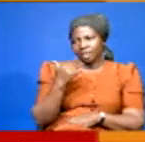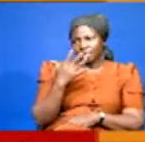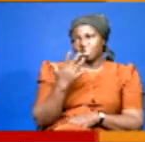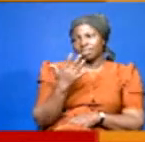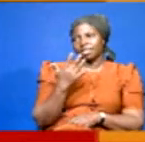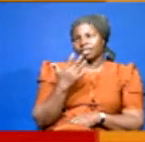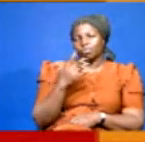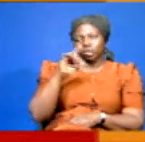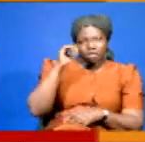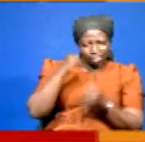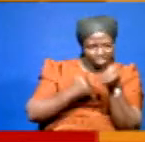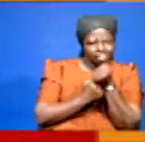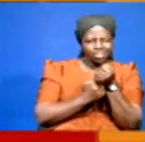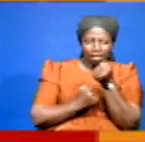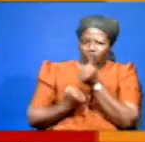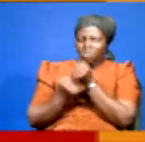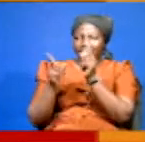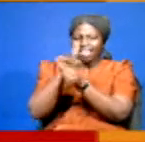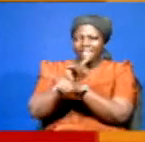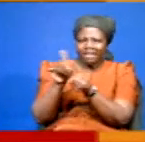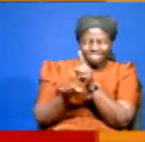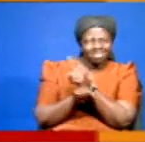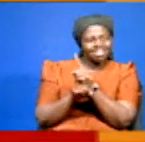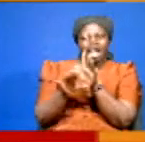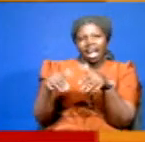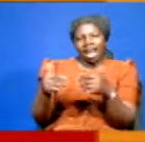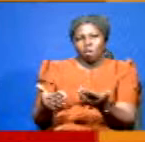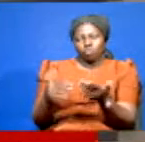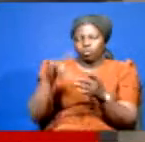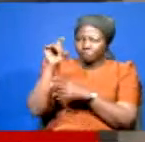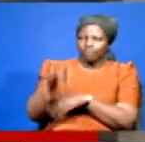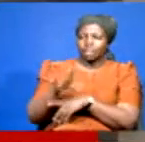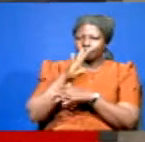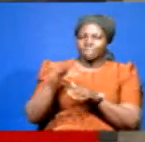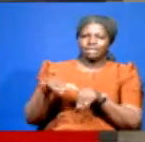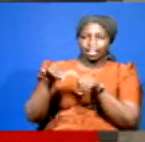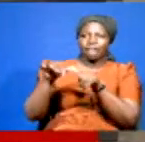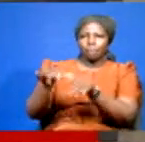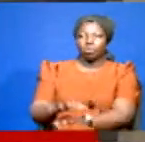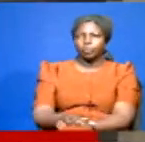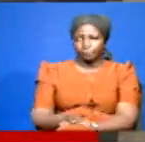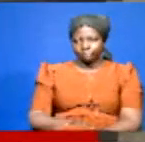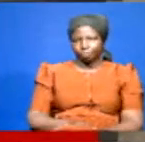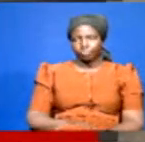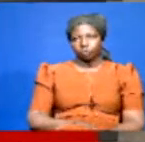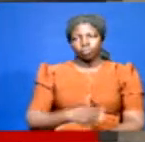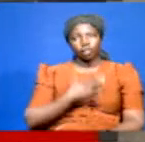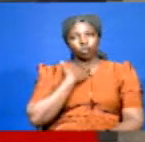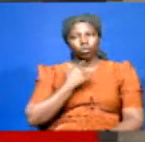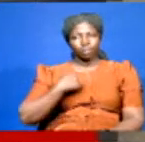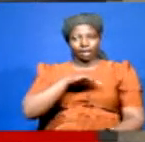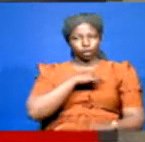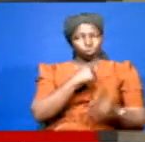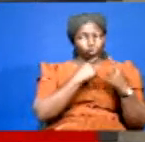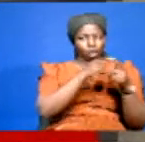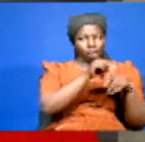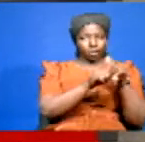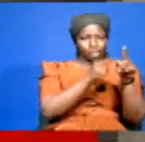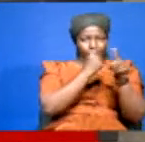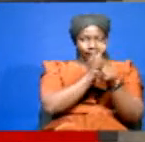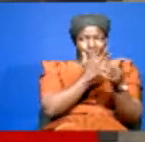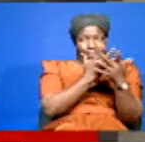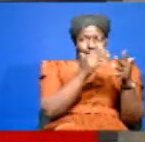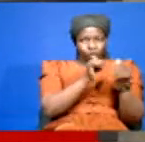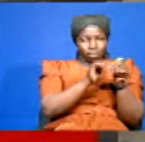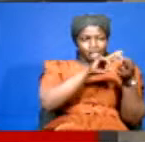sustainable. Nancy, ningependa kidogo tugusie swala lingine, manake linalohusiana na gharama ya juu ya